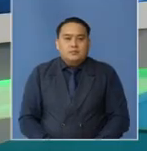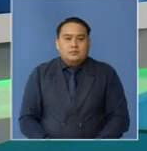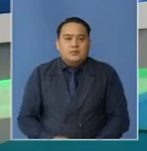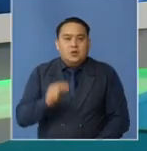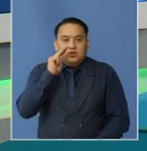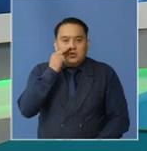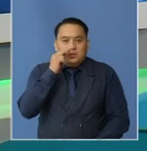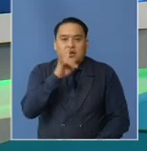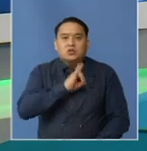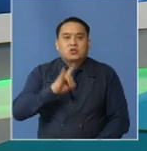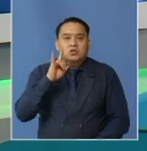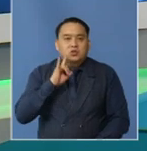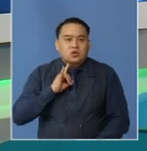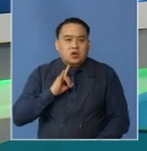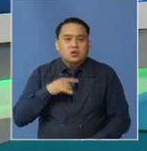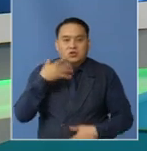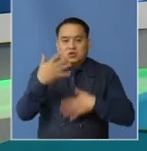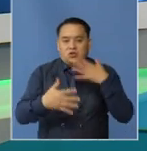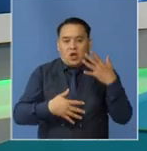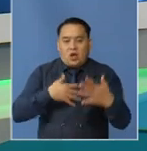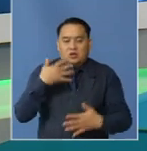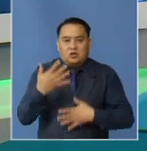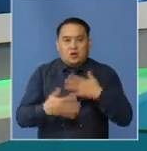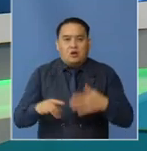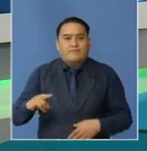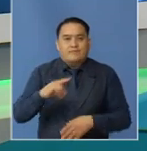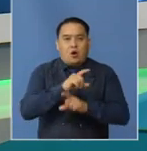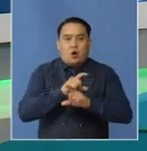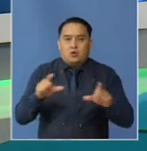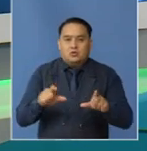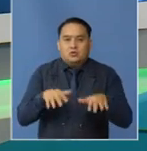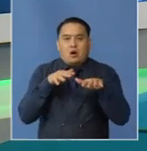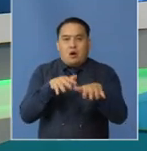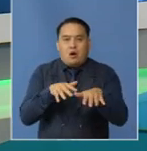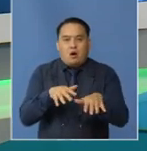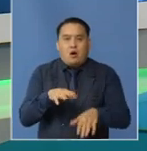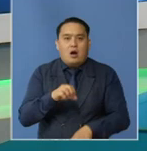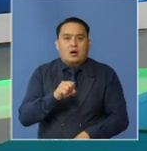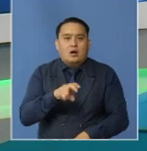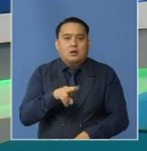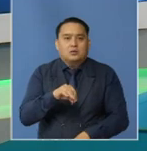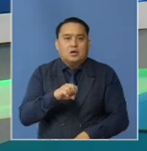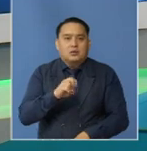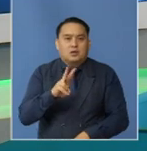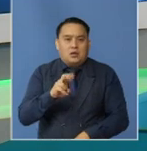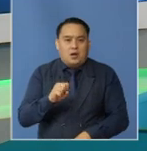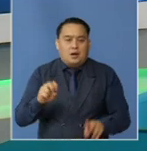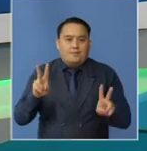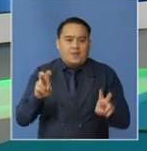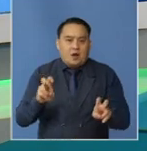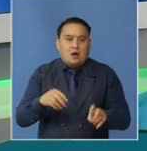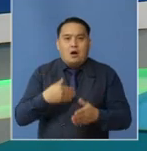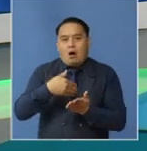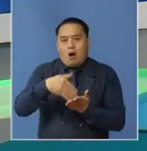В Шымкенте женщина устроила скандал в аэропорту и накинулась на сотрудницу авиакомпании Air Astana из-за того, что